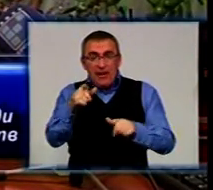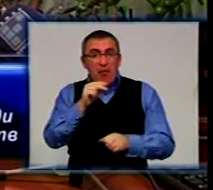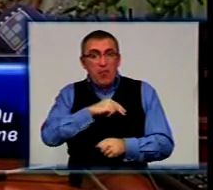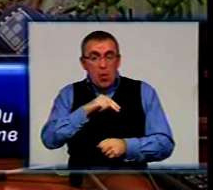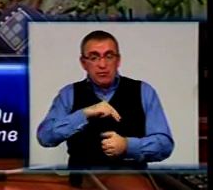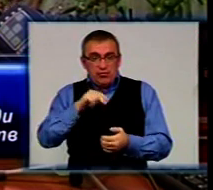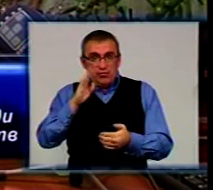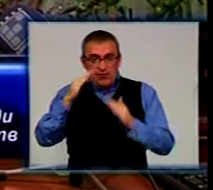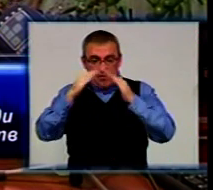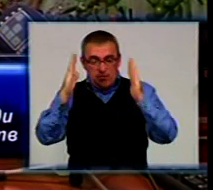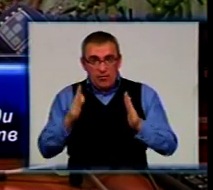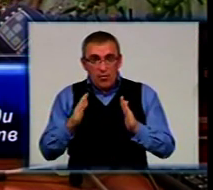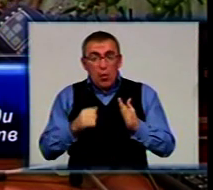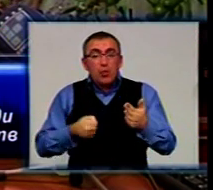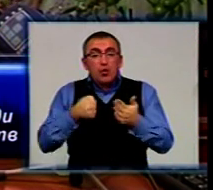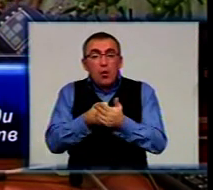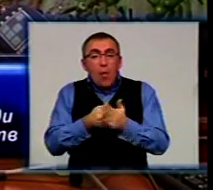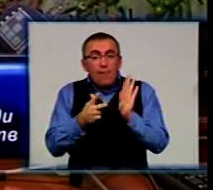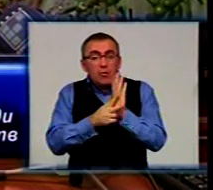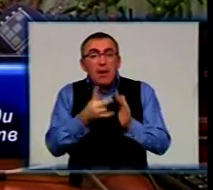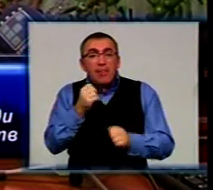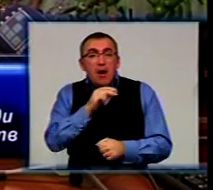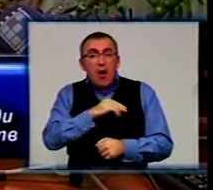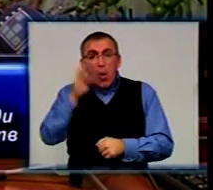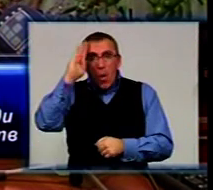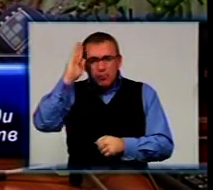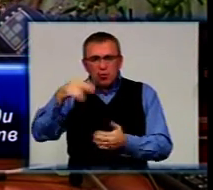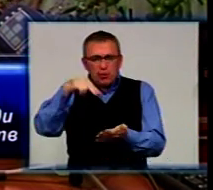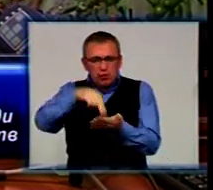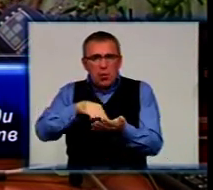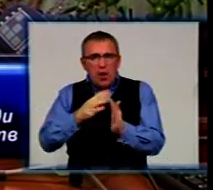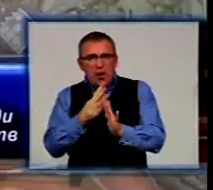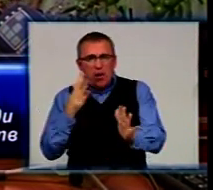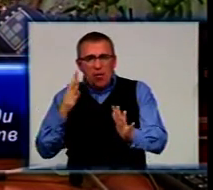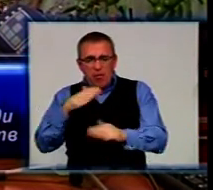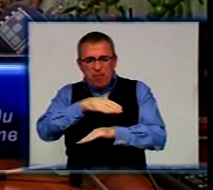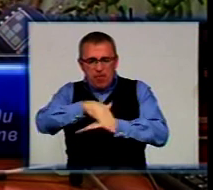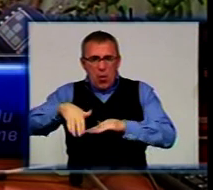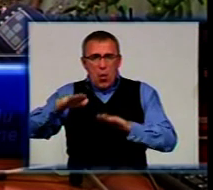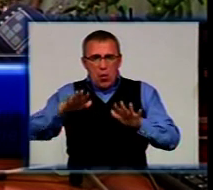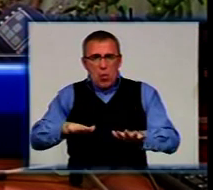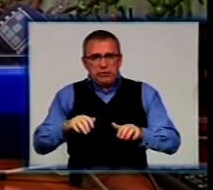ще прийшов до 8 на роботу, а хлопці вже стоять на порозі. Це